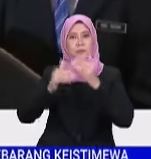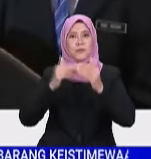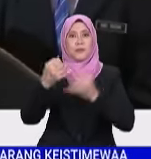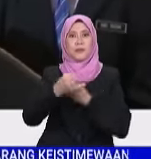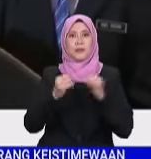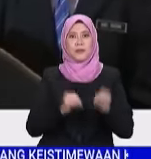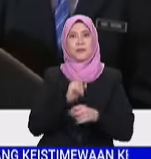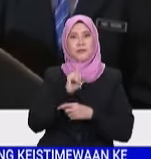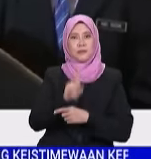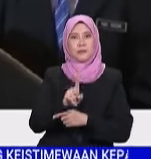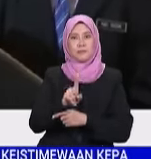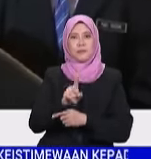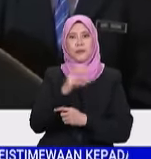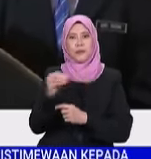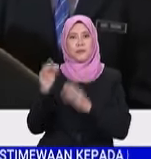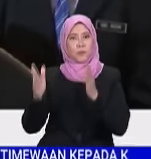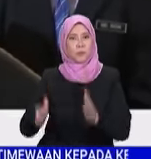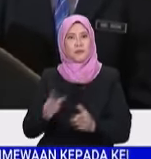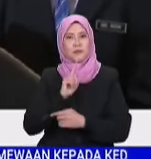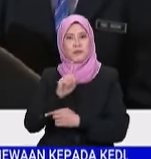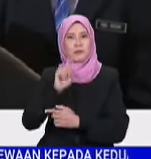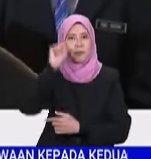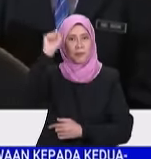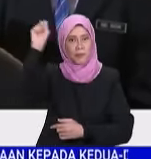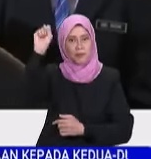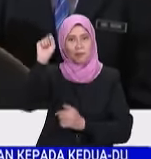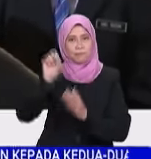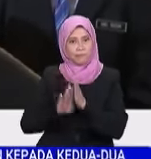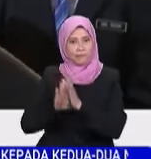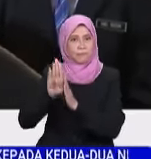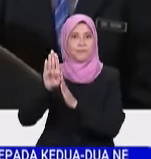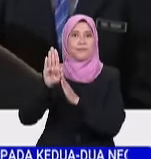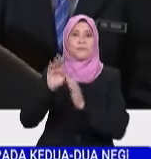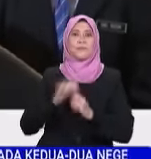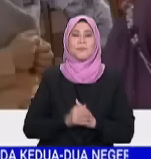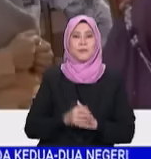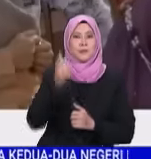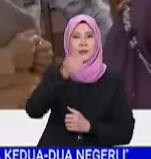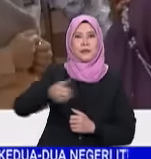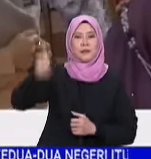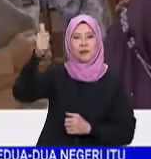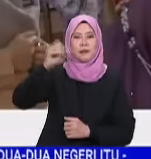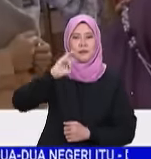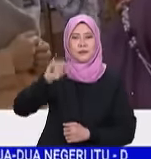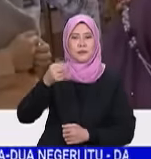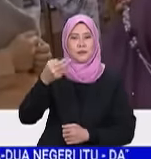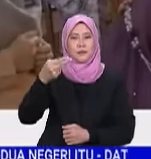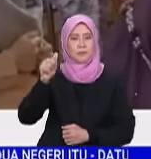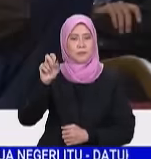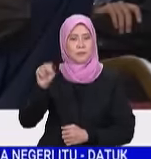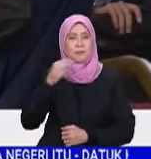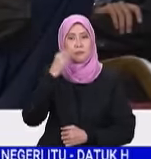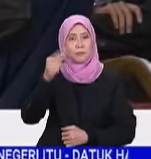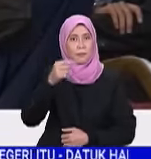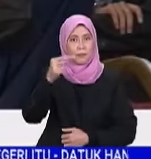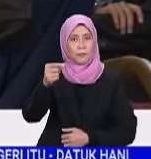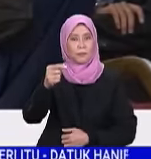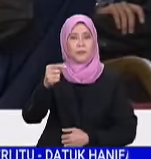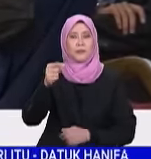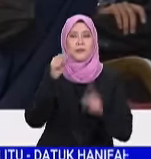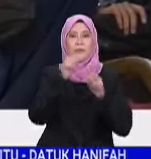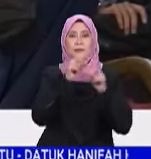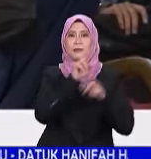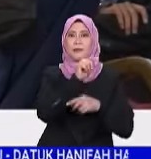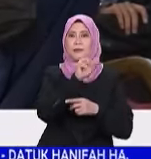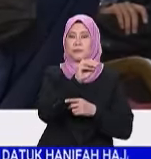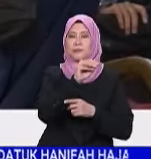memajukan umat Islam di Sabah ini dan sudah tentunya untuk rakyat Sabah ini pengar jahin Dat hai saifuzaman sanggul berkata demikian kepada